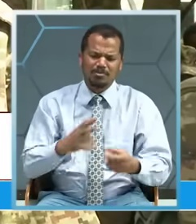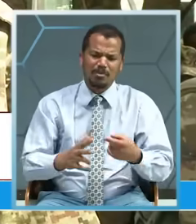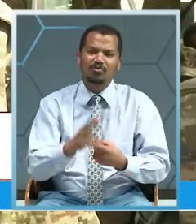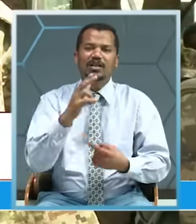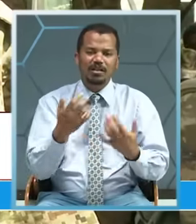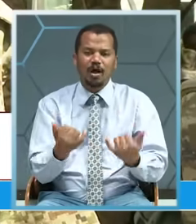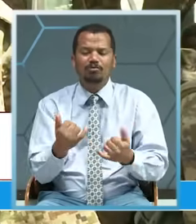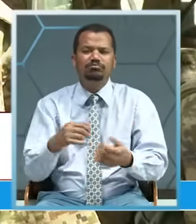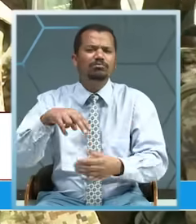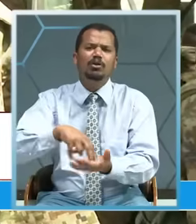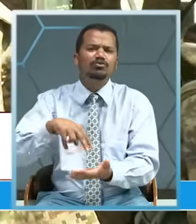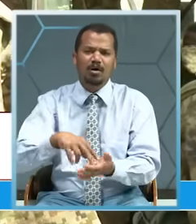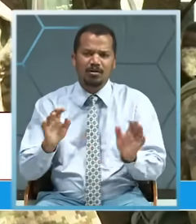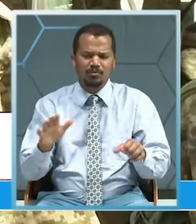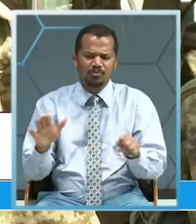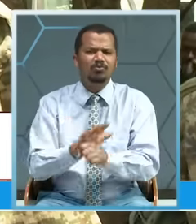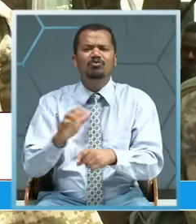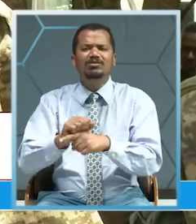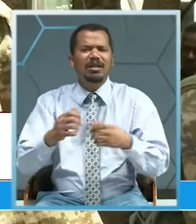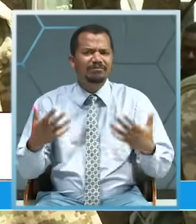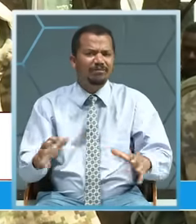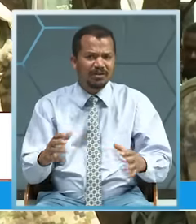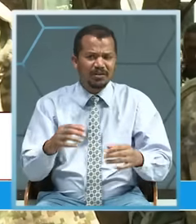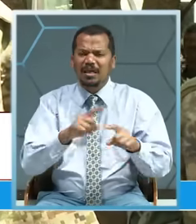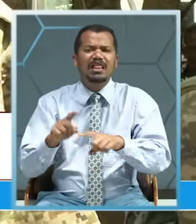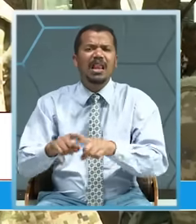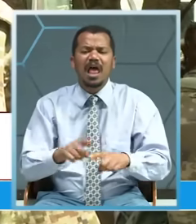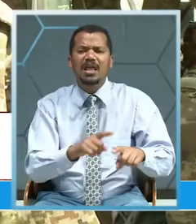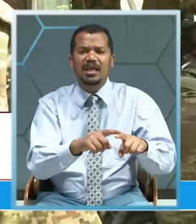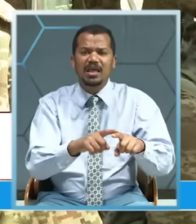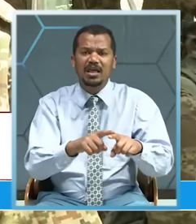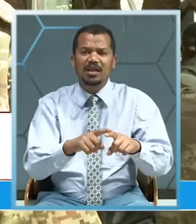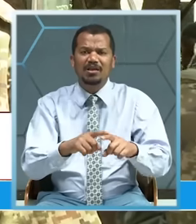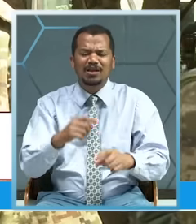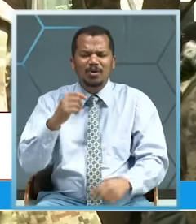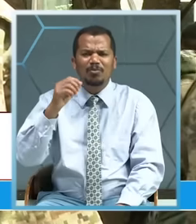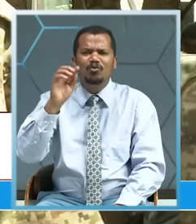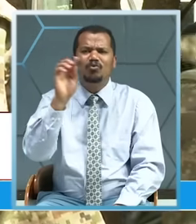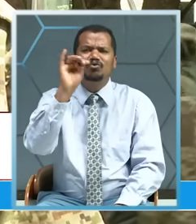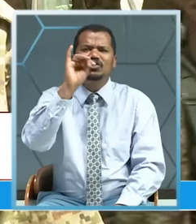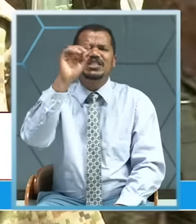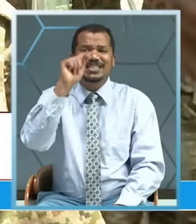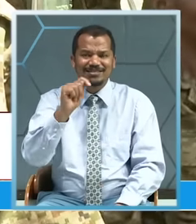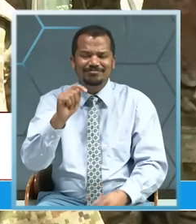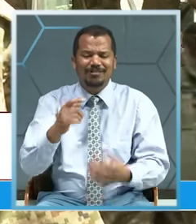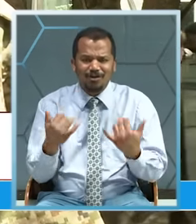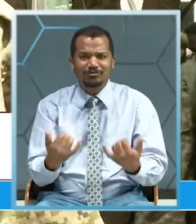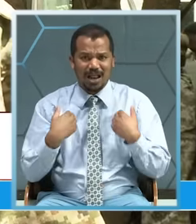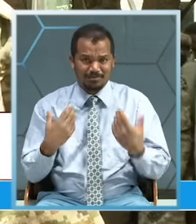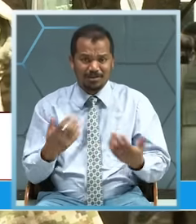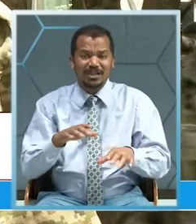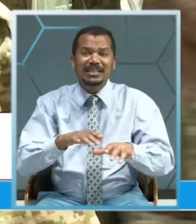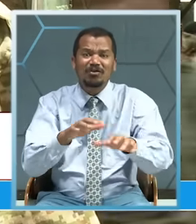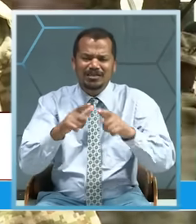ሰራዊታችን በቁርጠኝነት ተነስተዋል። አሁን ሙሉ ስልጣና ወስዷል። የተለያየ ተቆጭቶ ተነስተዋል።